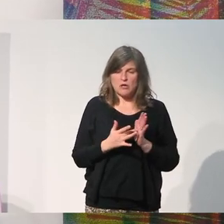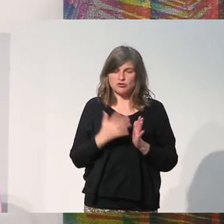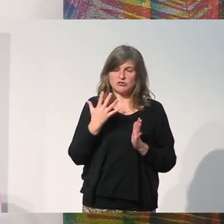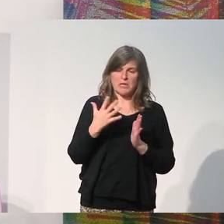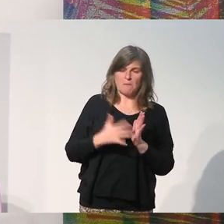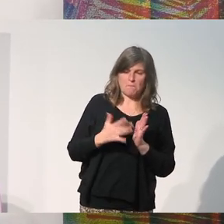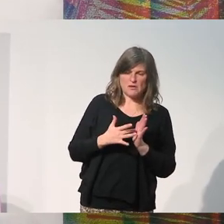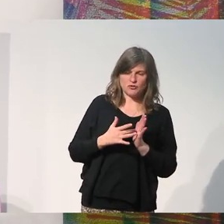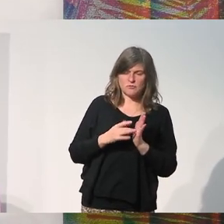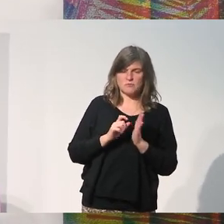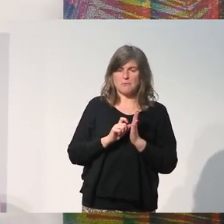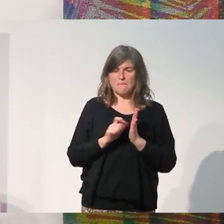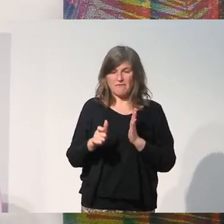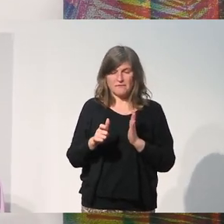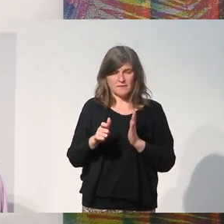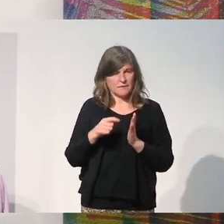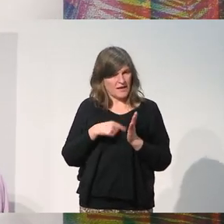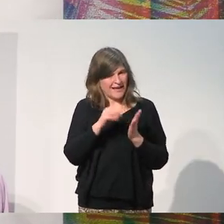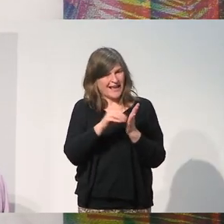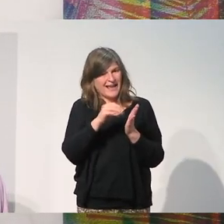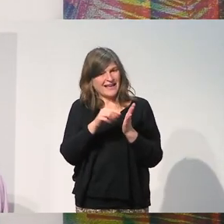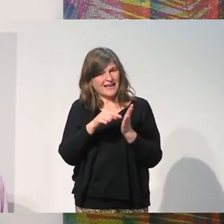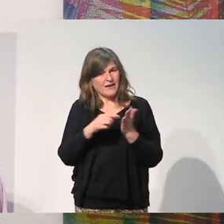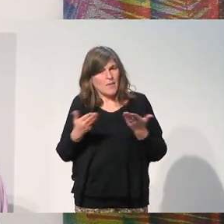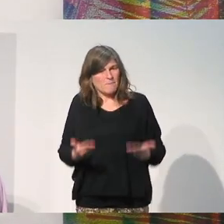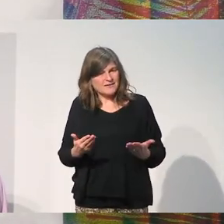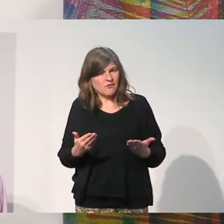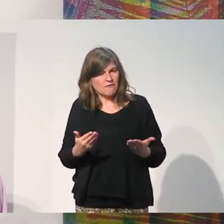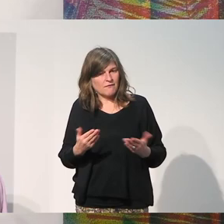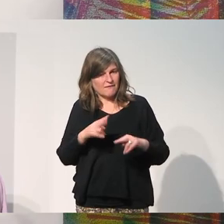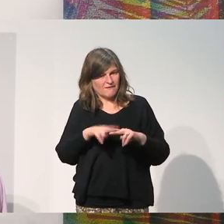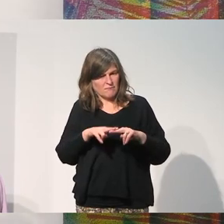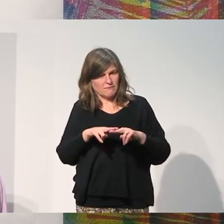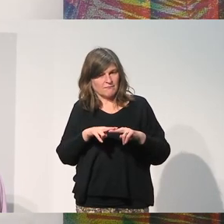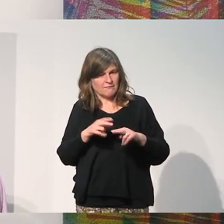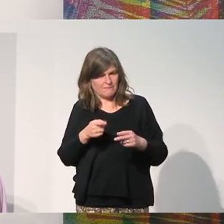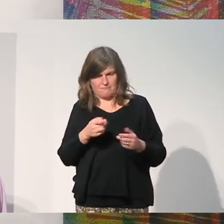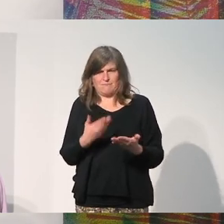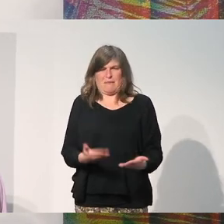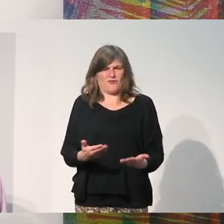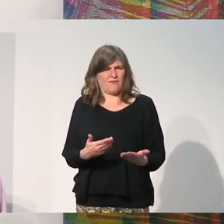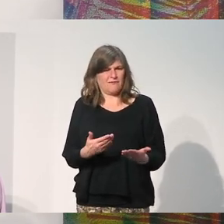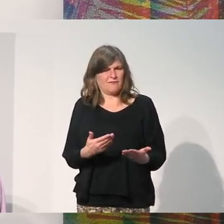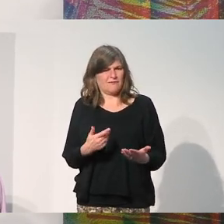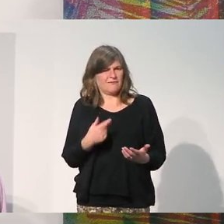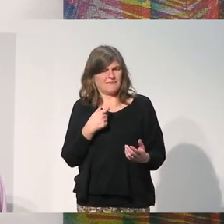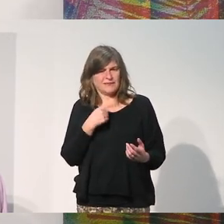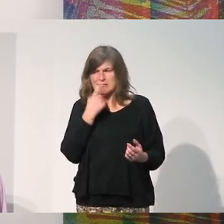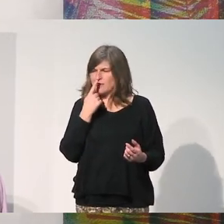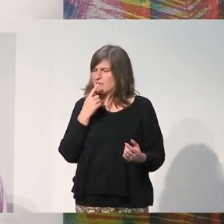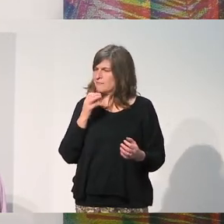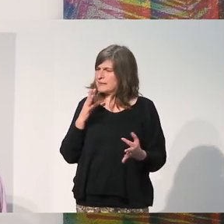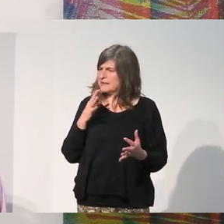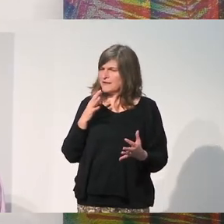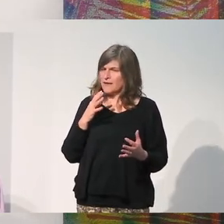j'étais en train d'écrire quelque chose au présent, alors que je n'avais jamais pensé à l'écrire au présent. Et l'écrivant au présent, ça me mettait plus